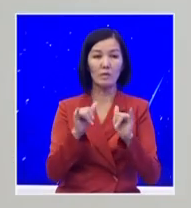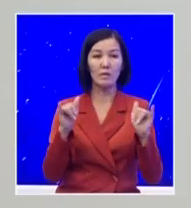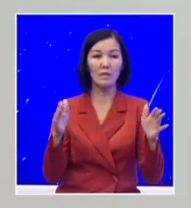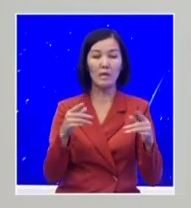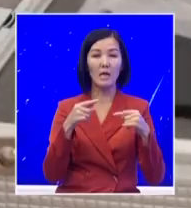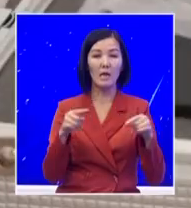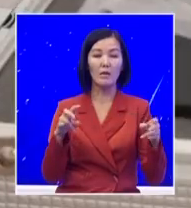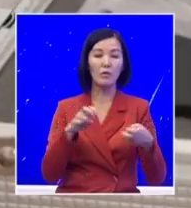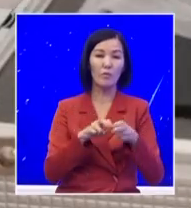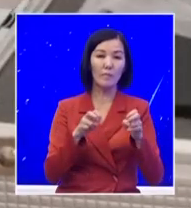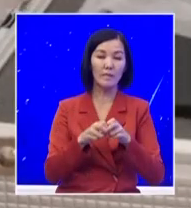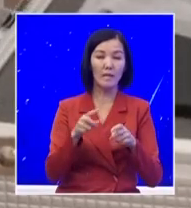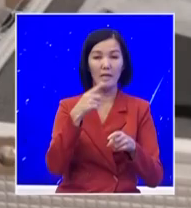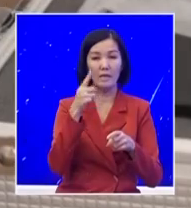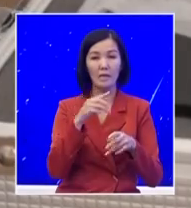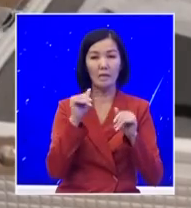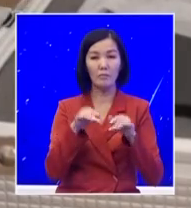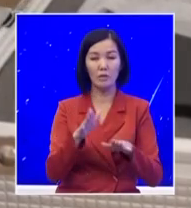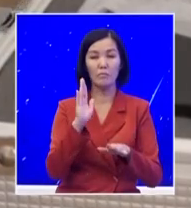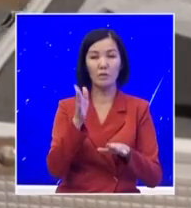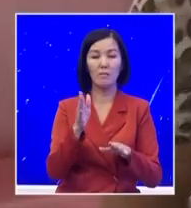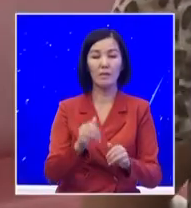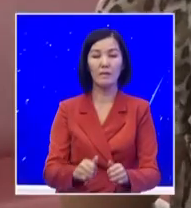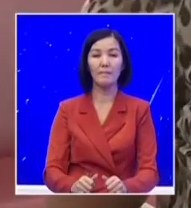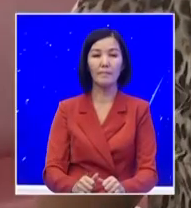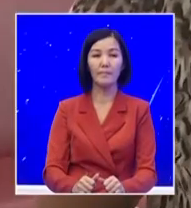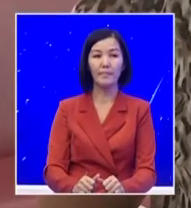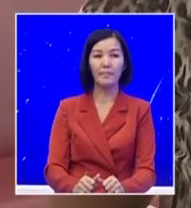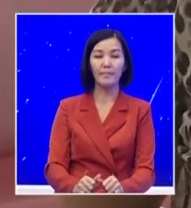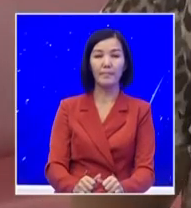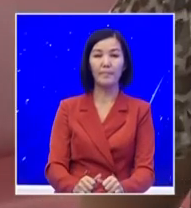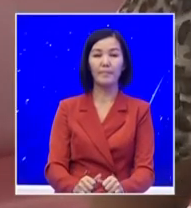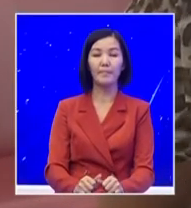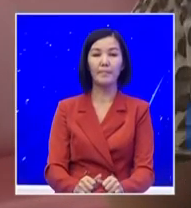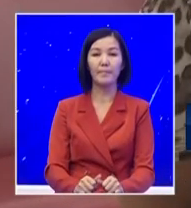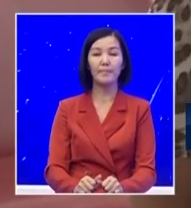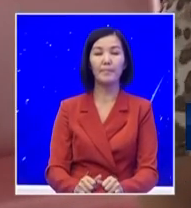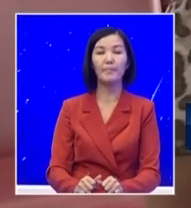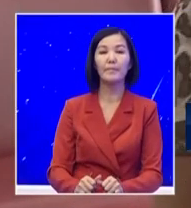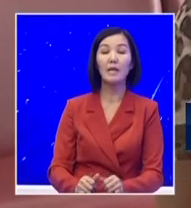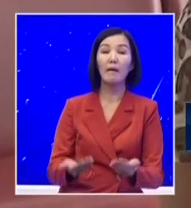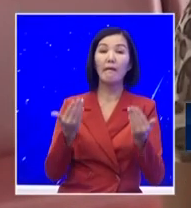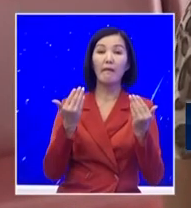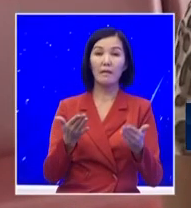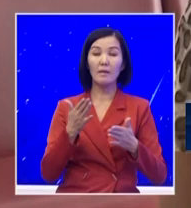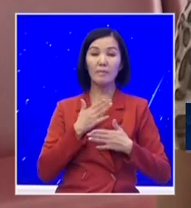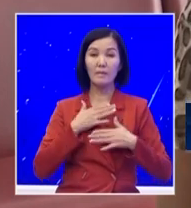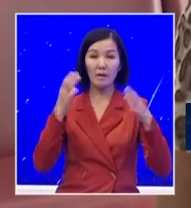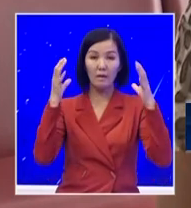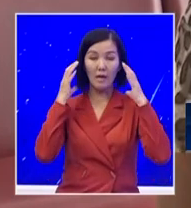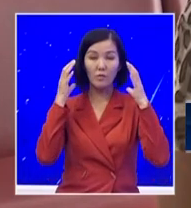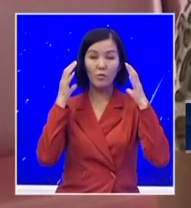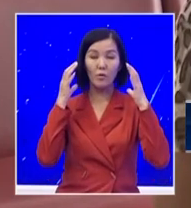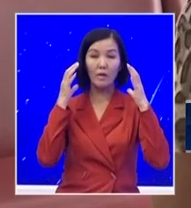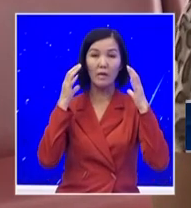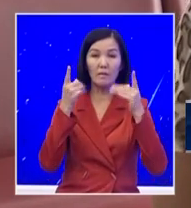Түрлі түйткілді мәселелерін айтып, шешімі де табылатын болады. Нам писать на WhatsApp. Енді олар біздің радио бағдарламамыз